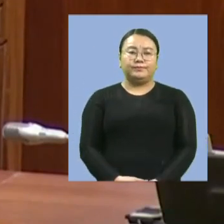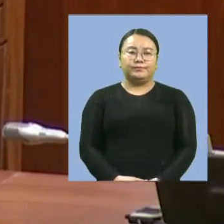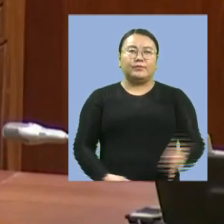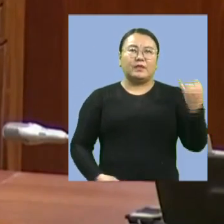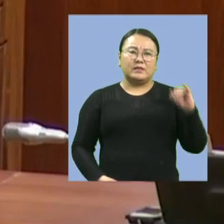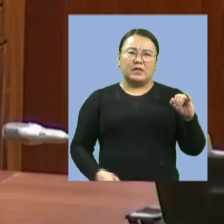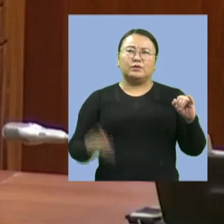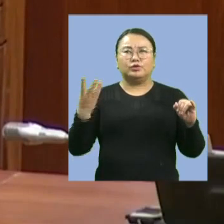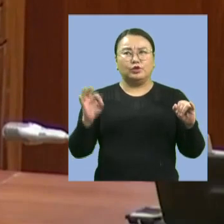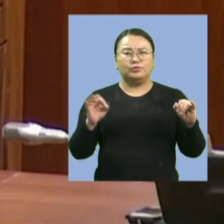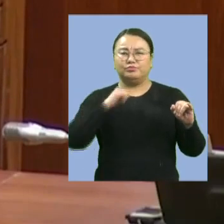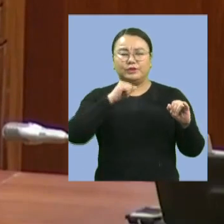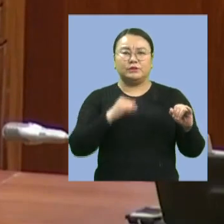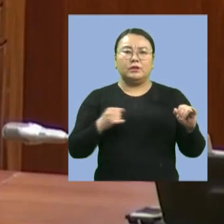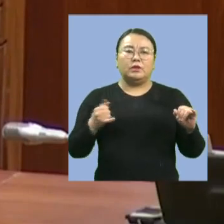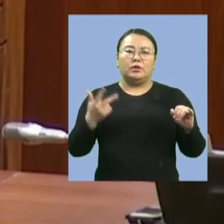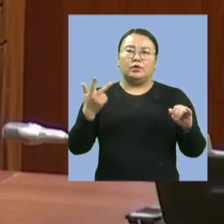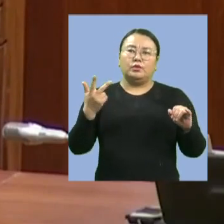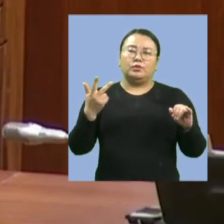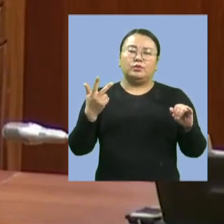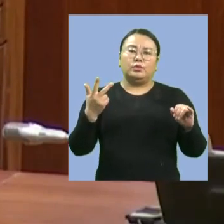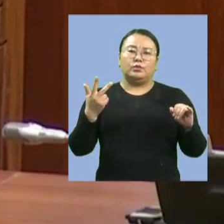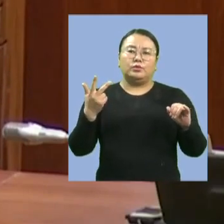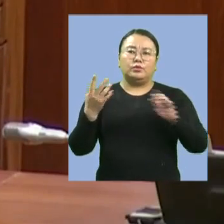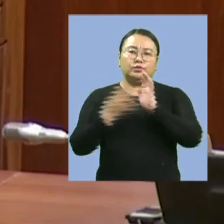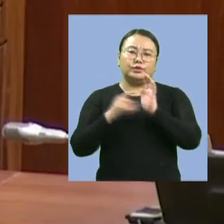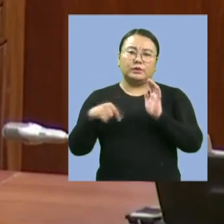ирсэн. 60-40 орчих, арай 60-40, 39, 5,